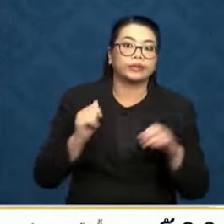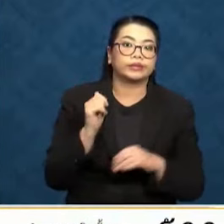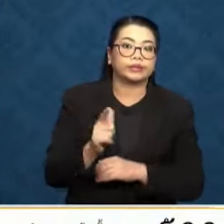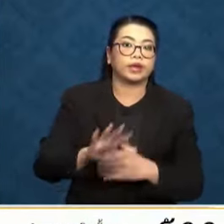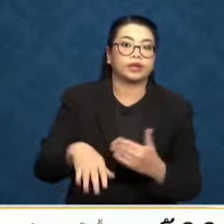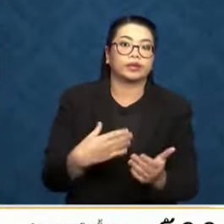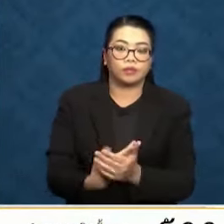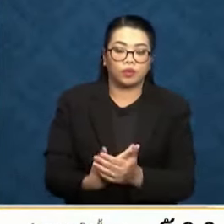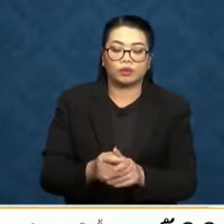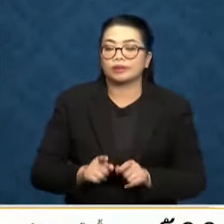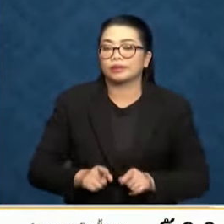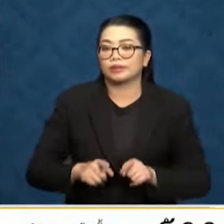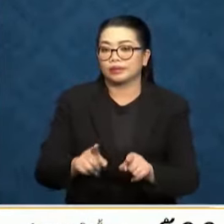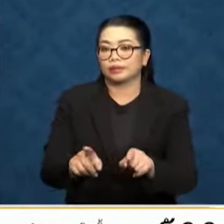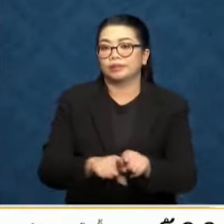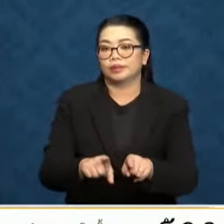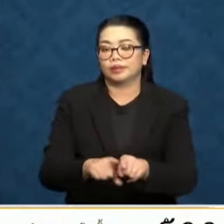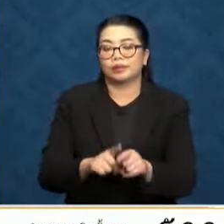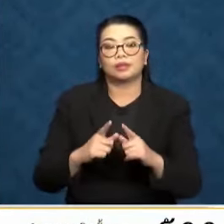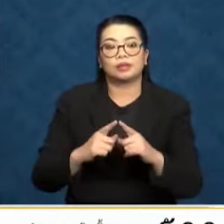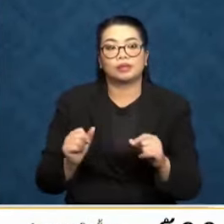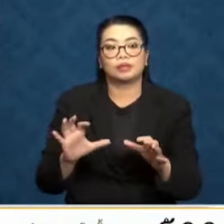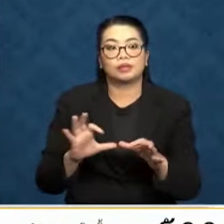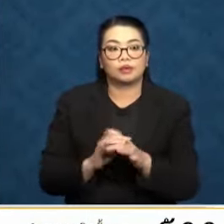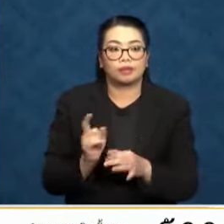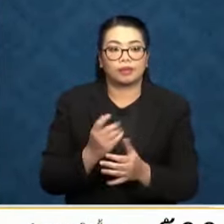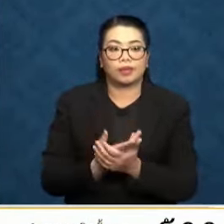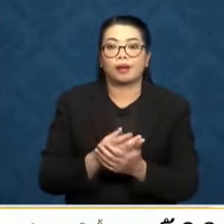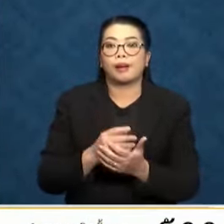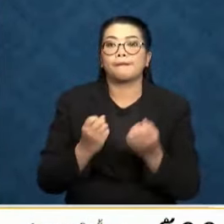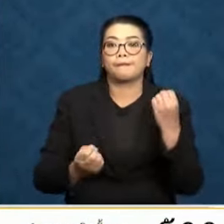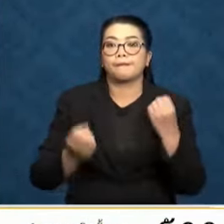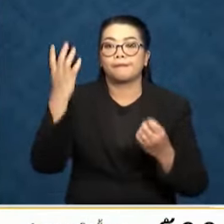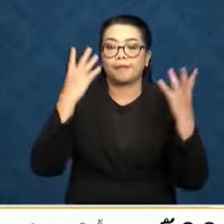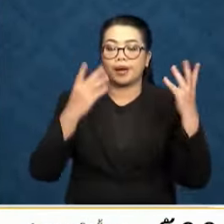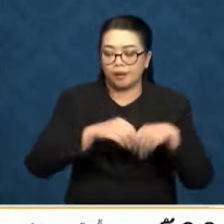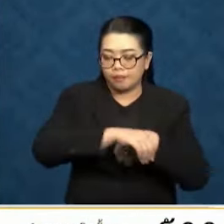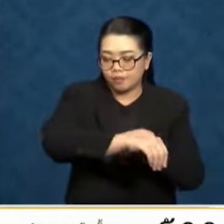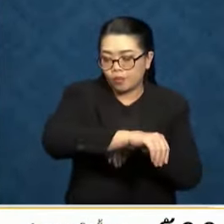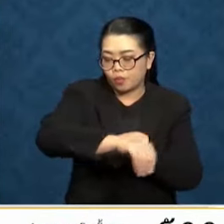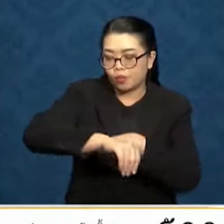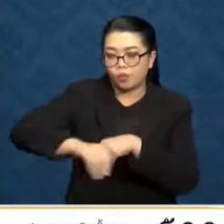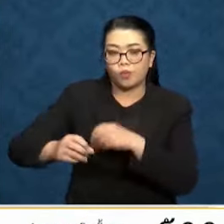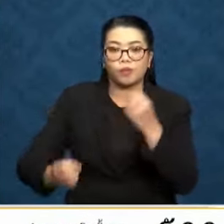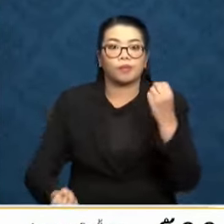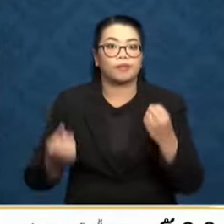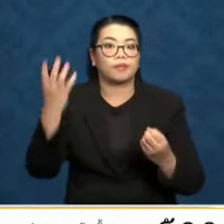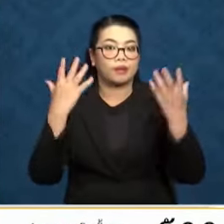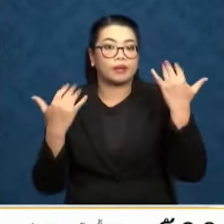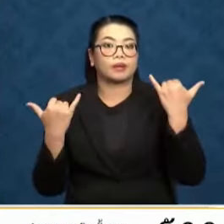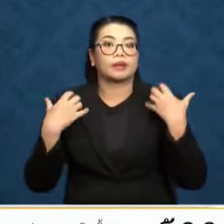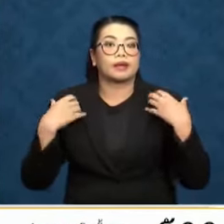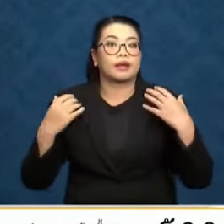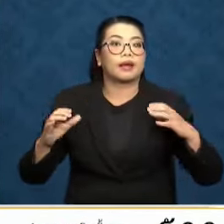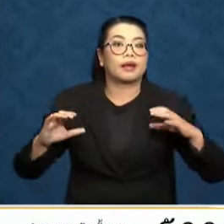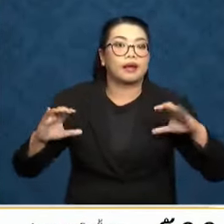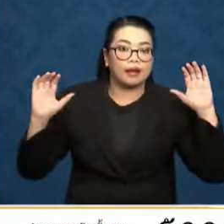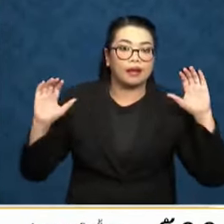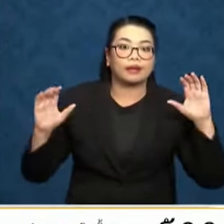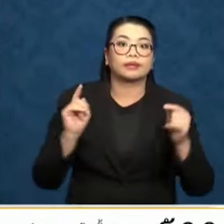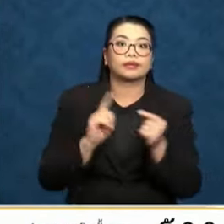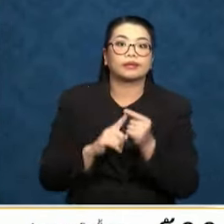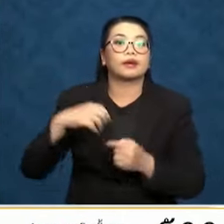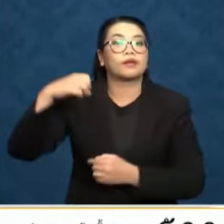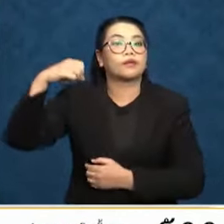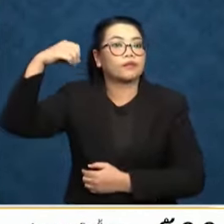ไปในทิศทางเดียวกันค่ะคือเรื่องของการปลูกป่าค่ะทุกวันนี้นะคะรัฐวิสาหกิจอย่างการ